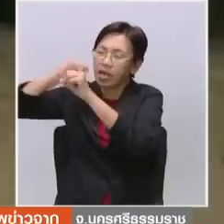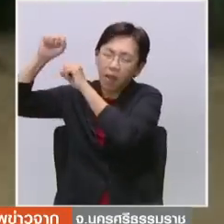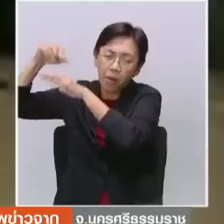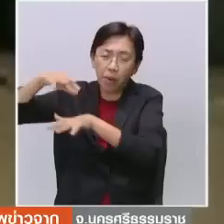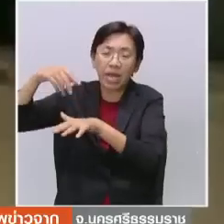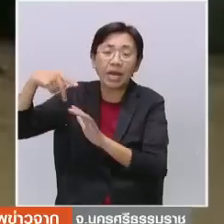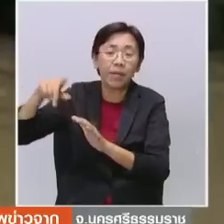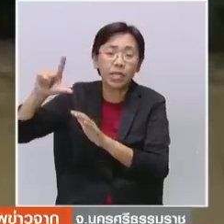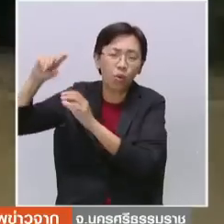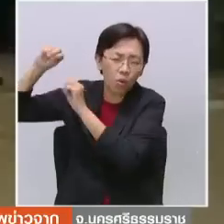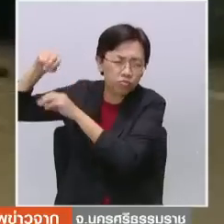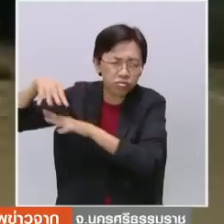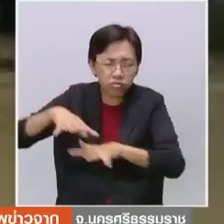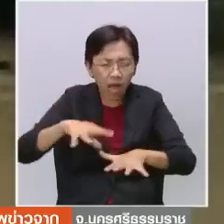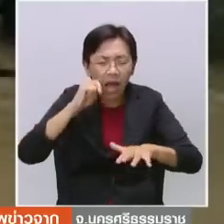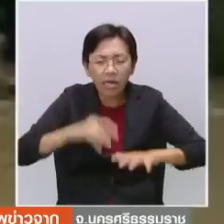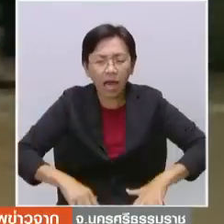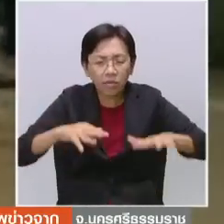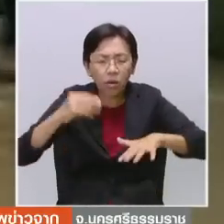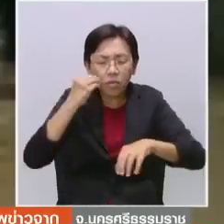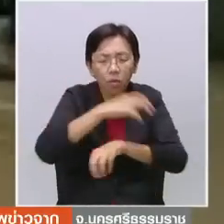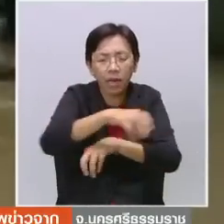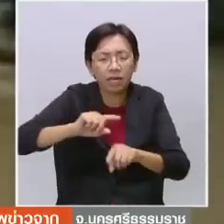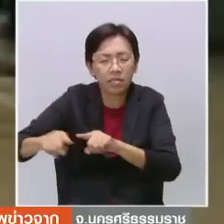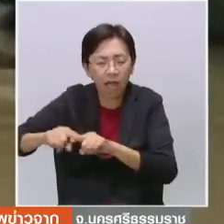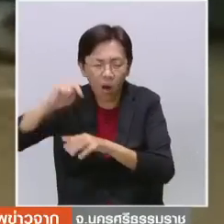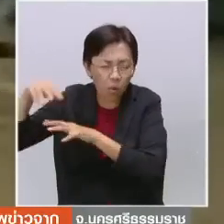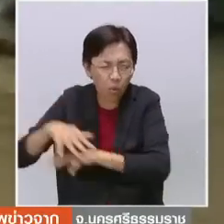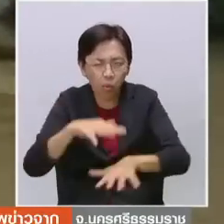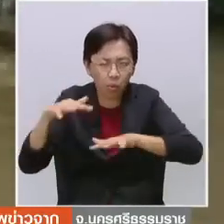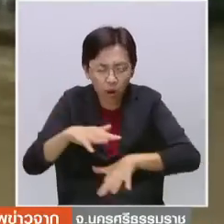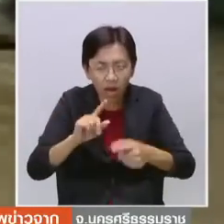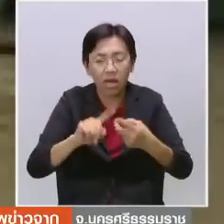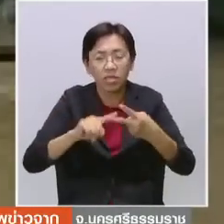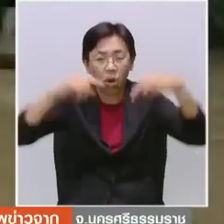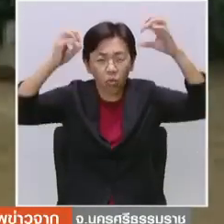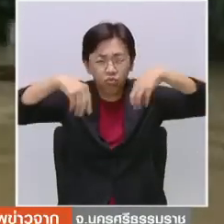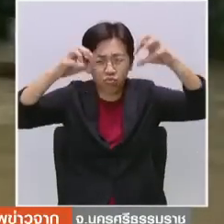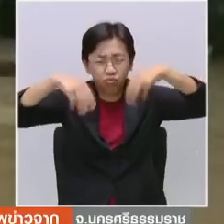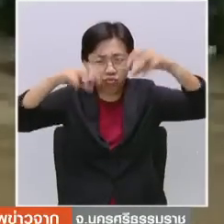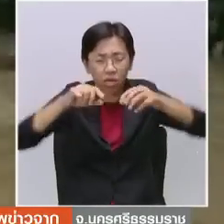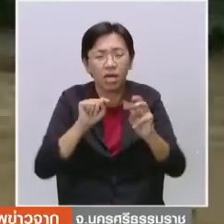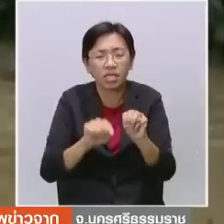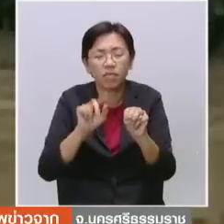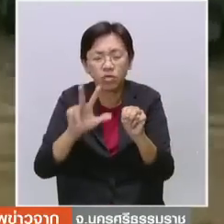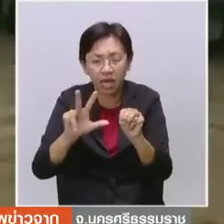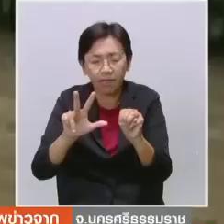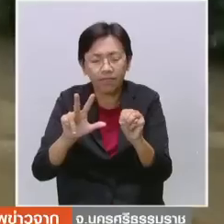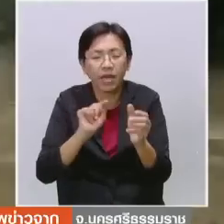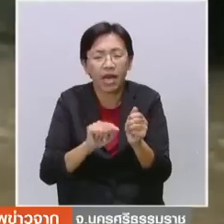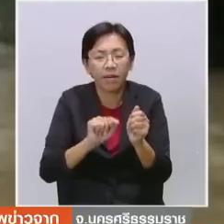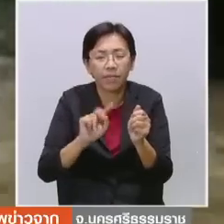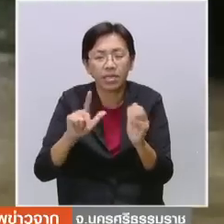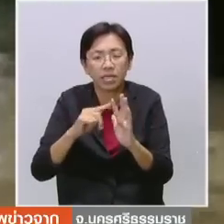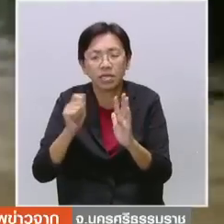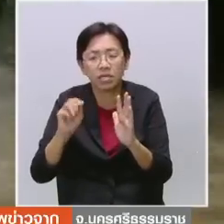ทลุงไหลบ่าเข้าท่วมในหลายหมู่บ้านอย่างรวดเร็วประกอบกับในพื้นที่มีฝนตกหนักค่ะเช่นบ้านลานนาหมู่3ตำบลเกาะขันอำเ